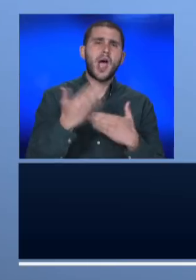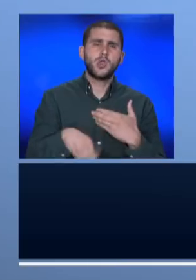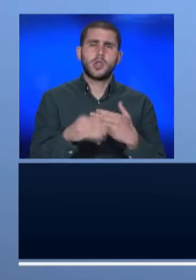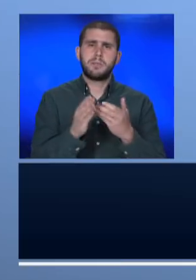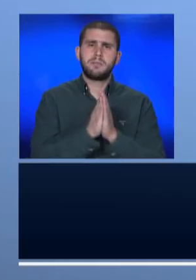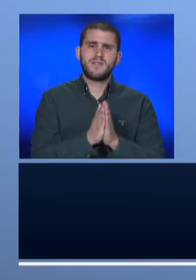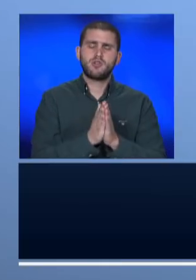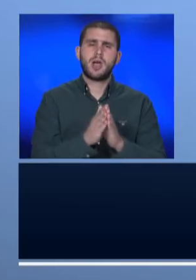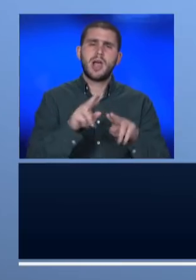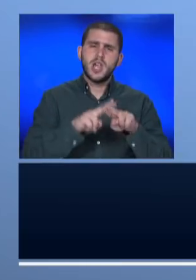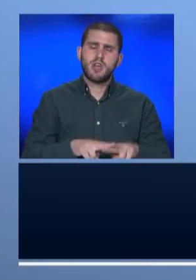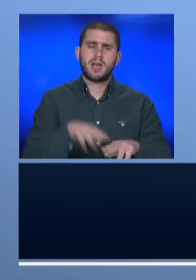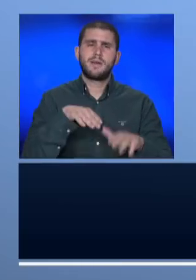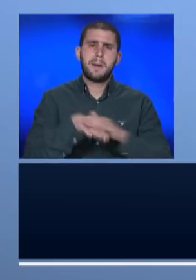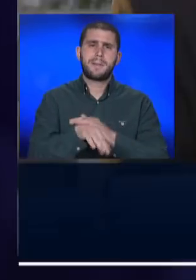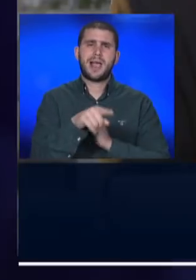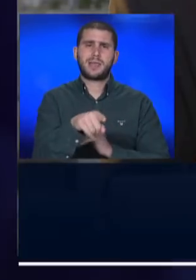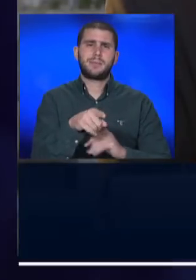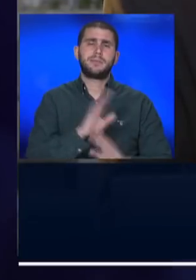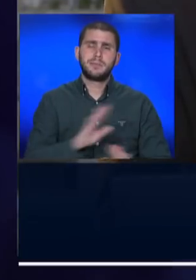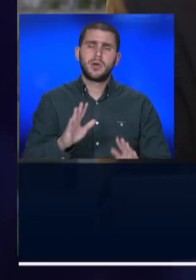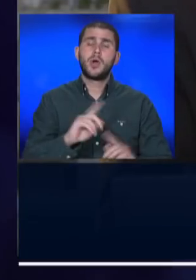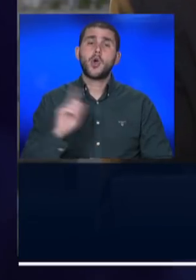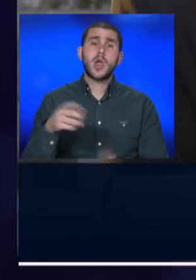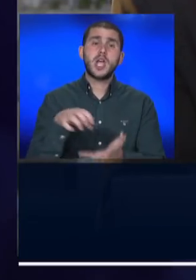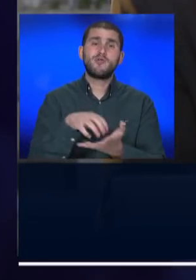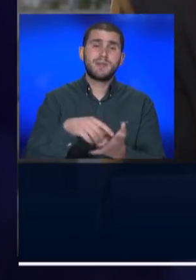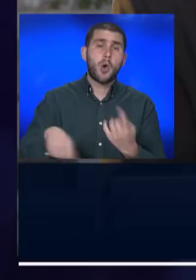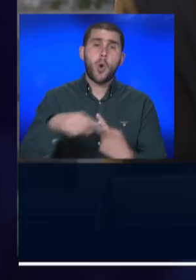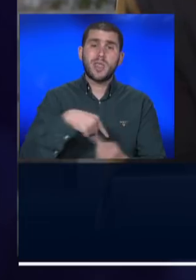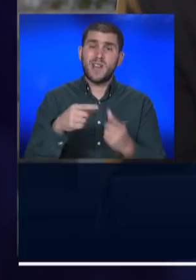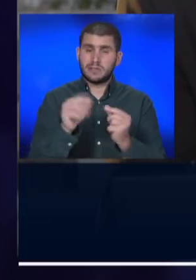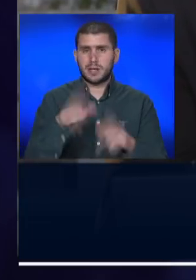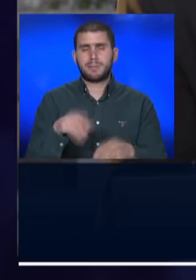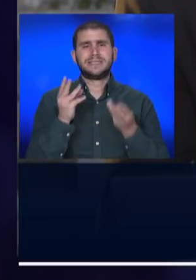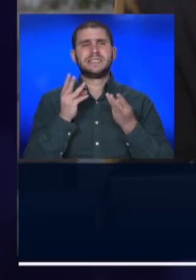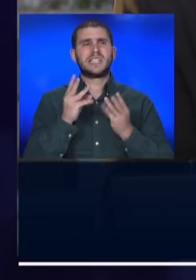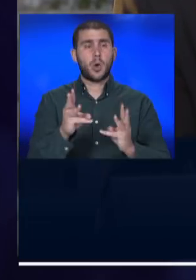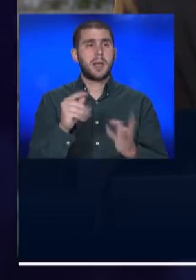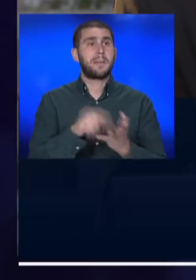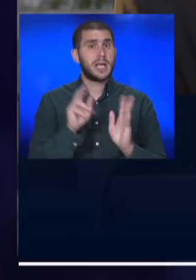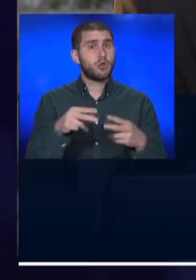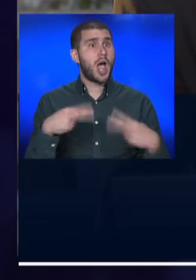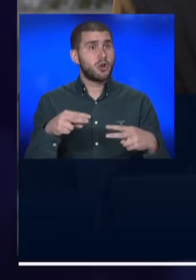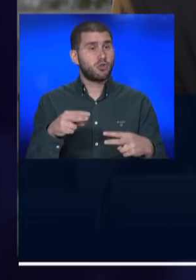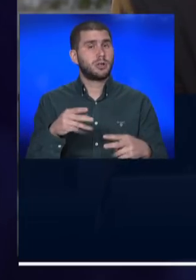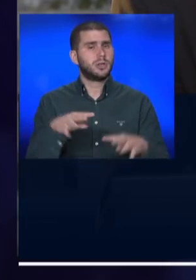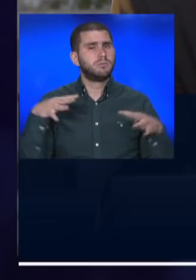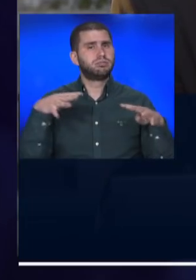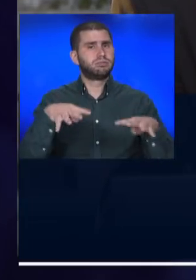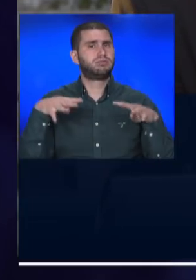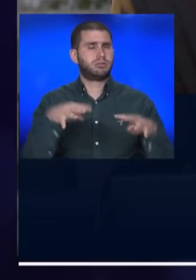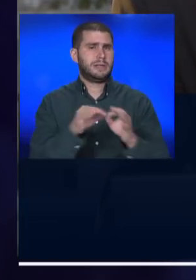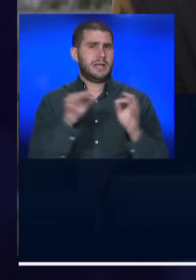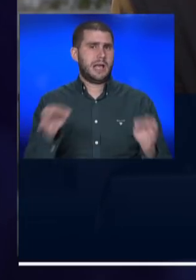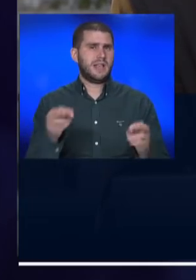להיכנס למרחבים המוגנים, כל היישובים בעוטף עזה וגם כאן בסדרות, כי יש חשש שהירי הרקטי יתחדש ביתר סט